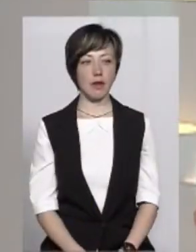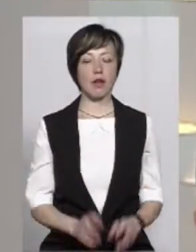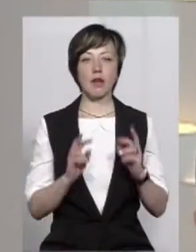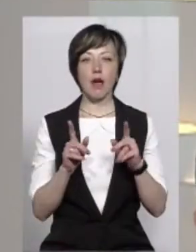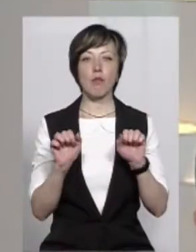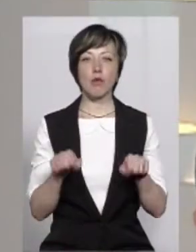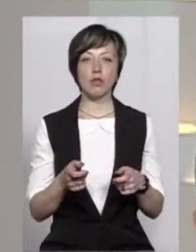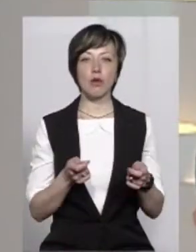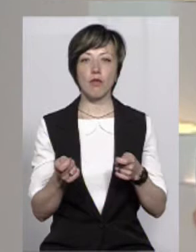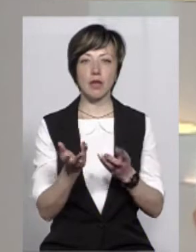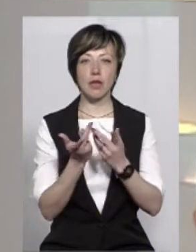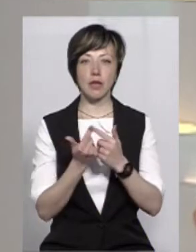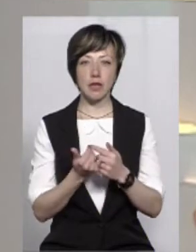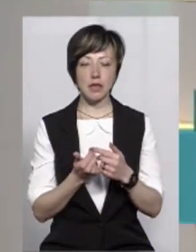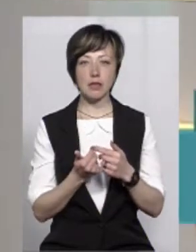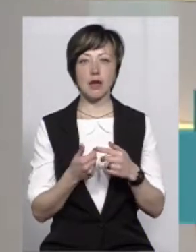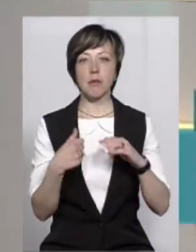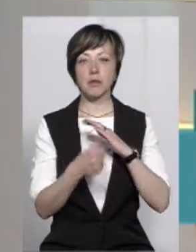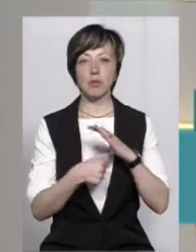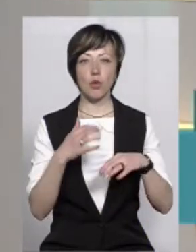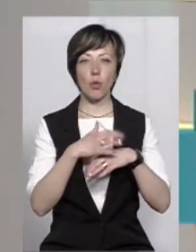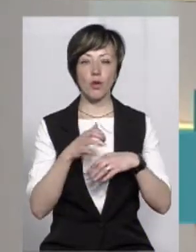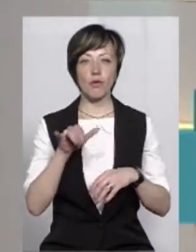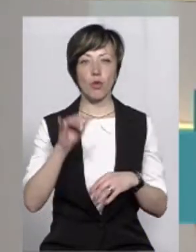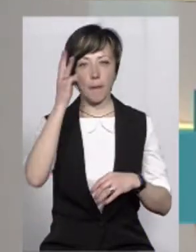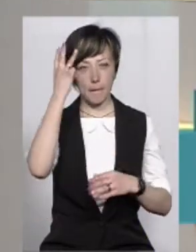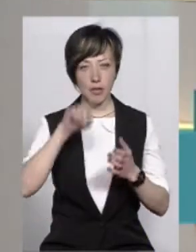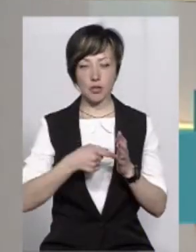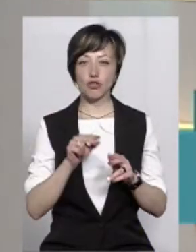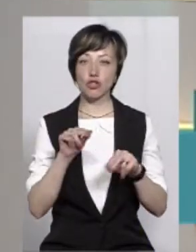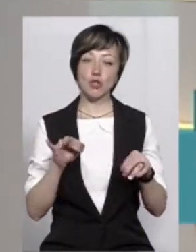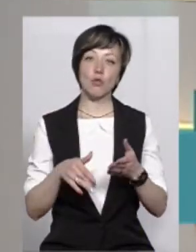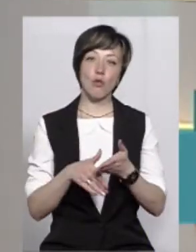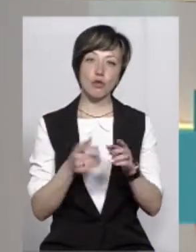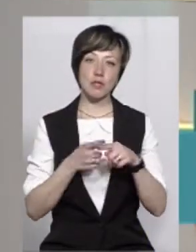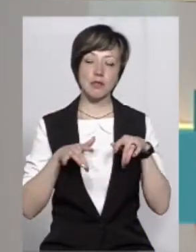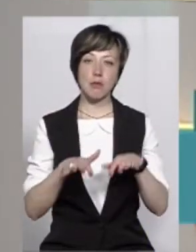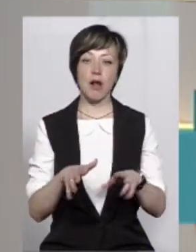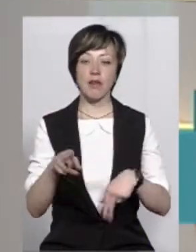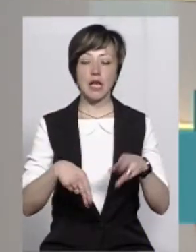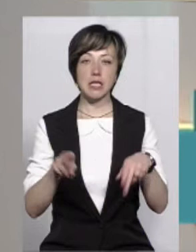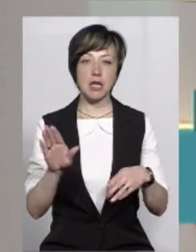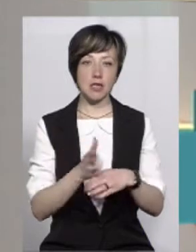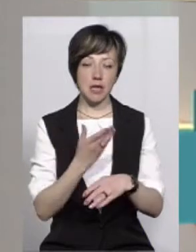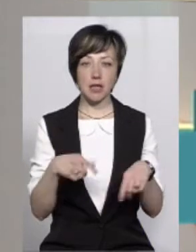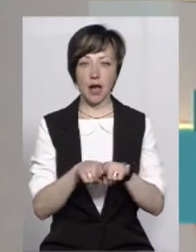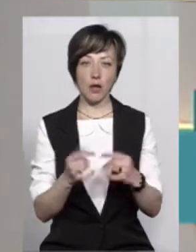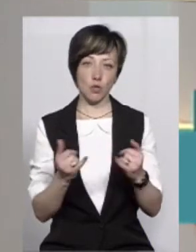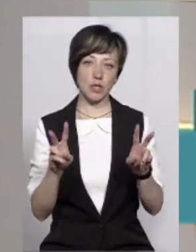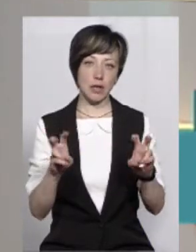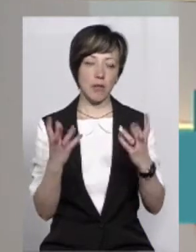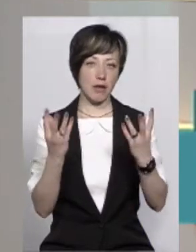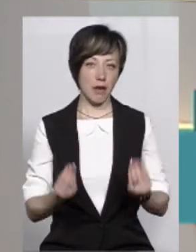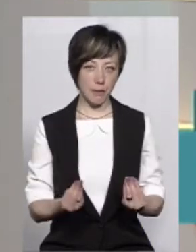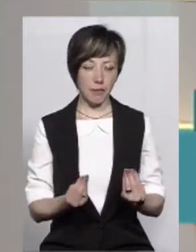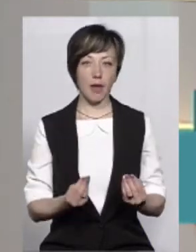Як можна регулювати кількість безпритульних котів у Хмельницькому? Чи допоможе у цій справі стерилізація? Така сьогоднішня тема